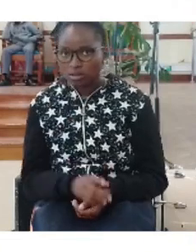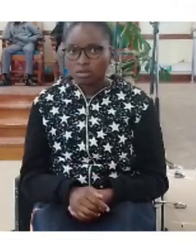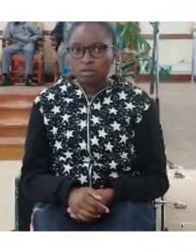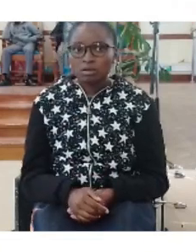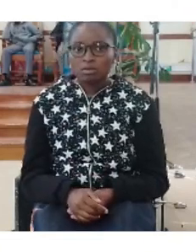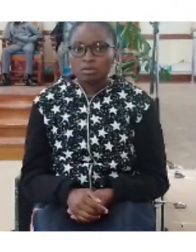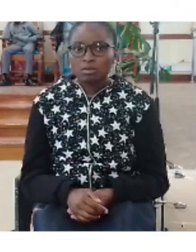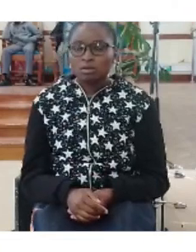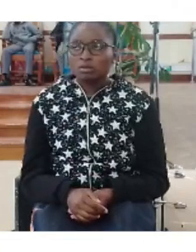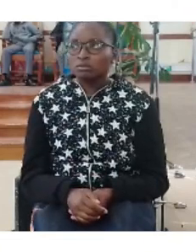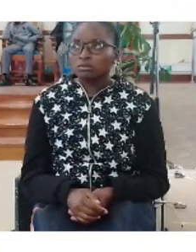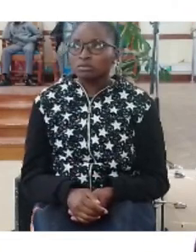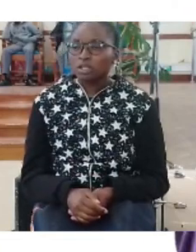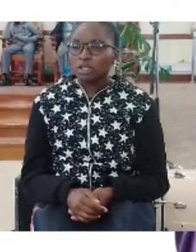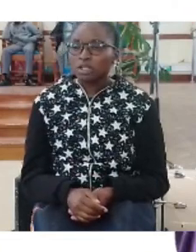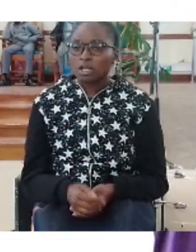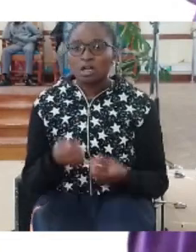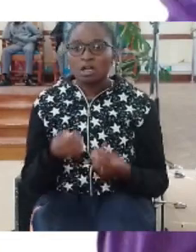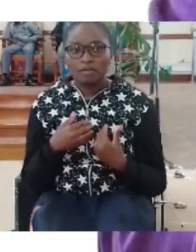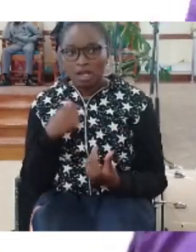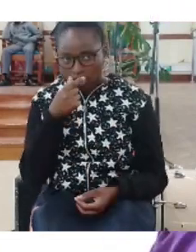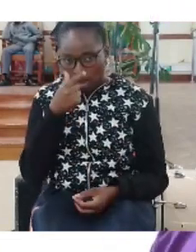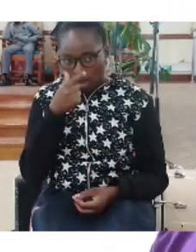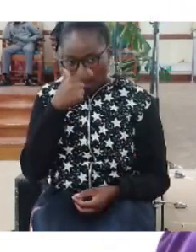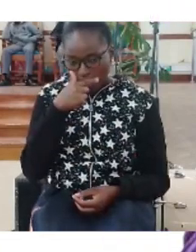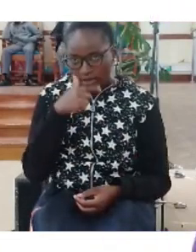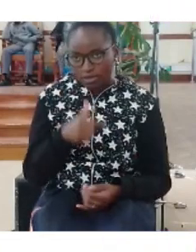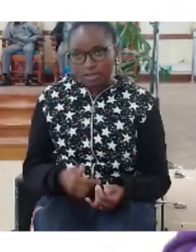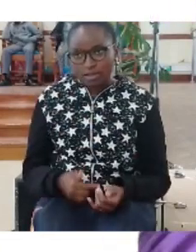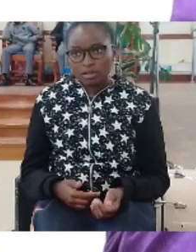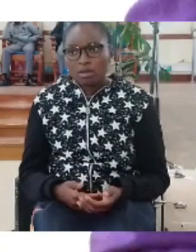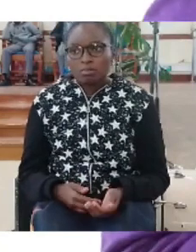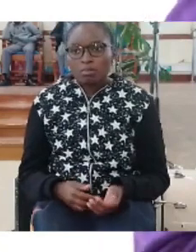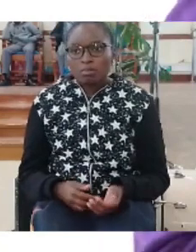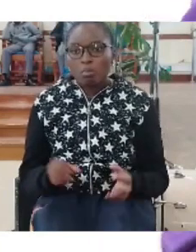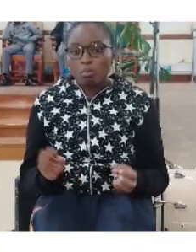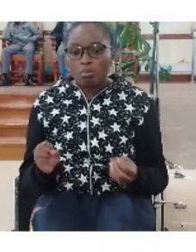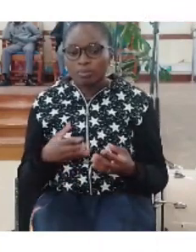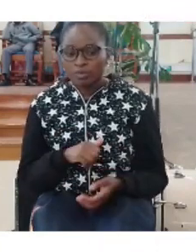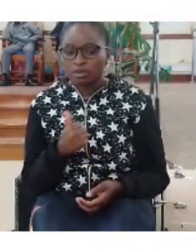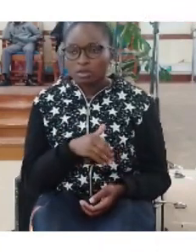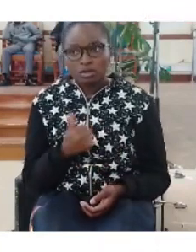makirete maya mamwele. Nio nagore ya dhoshi yao ilafaga. Na gathi ya kera